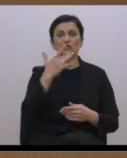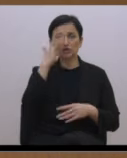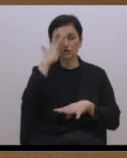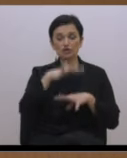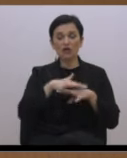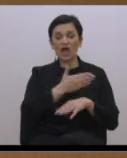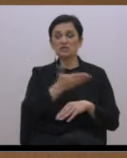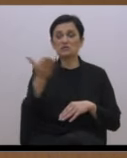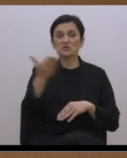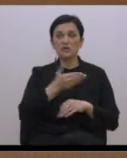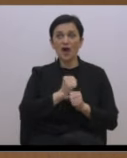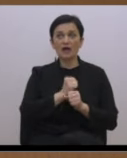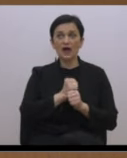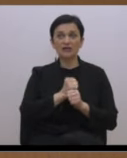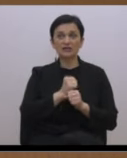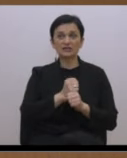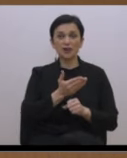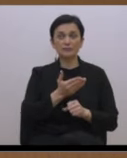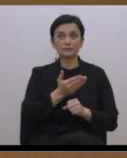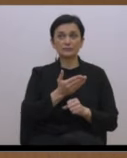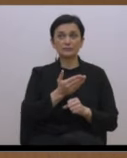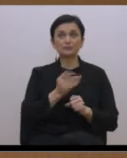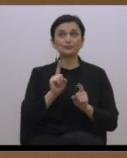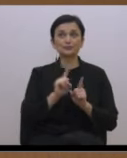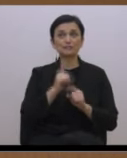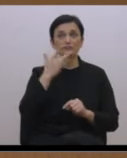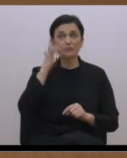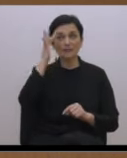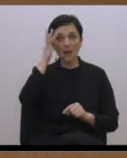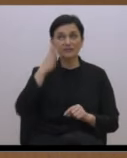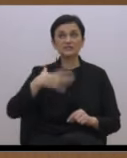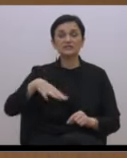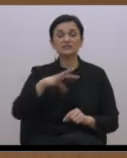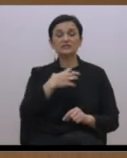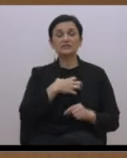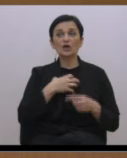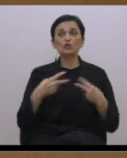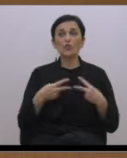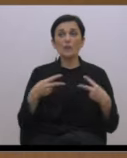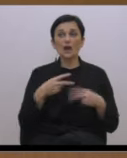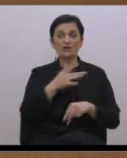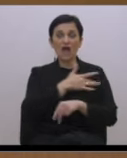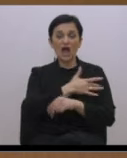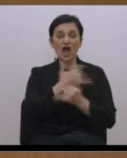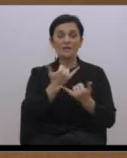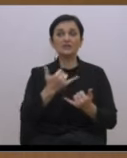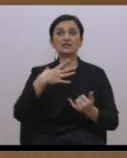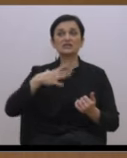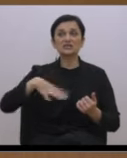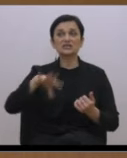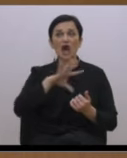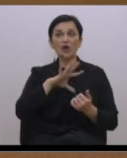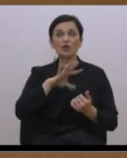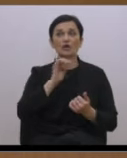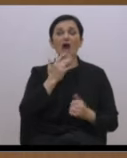შტატებთან მიმართებაში, რამდენადაც ამერიკასთან საქართველოს სტრატეგიული პარტნიორობა ემსახურება საქართველოს